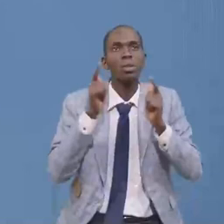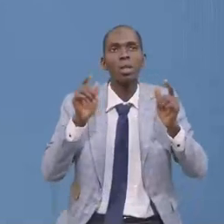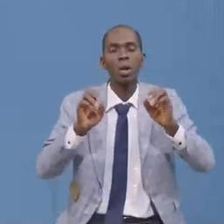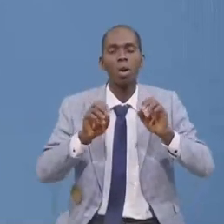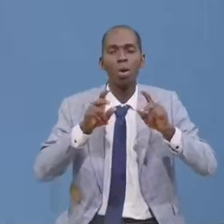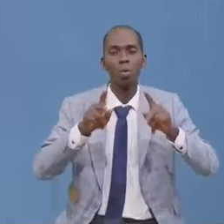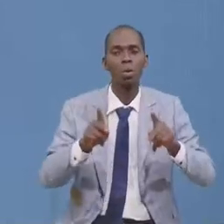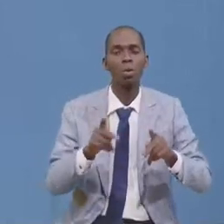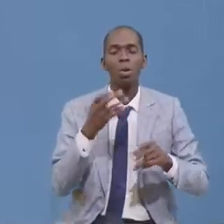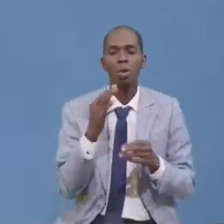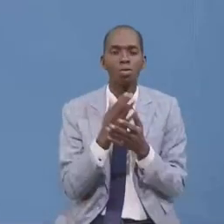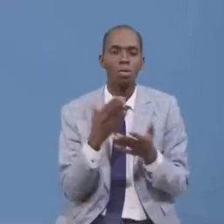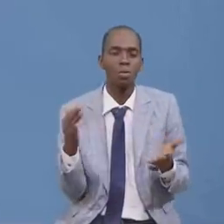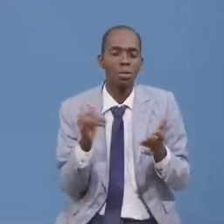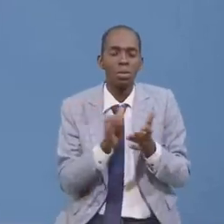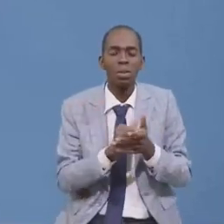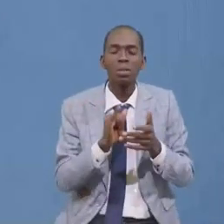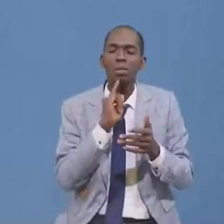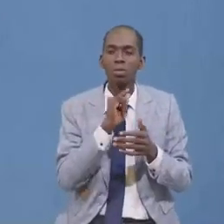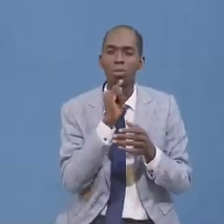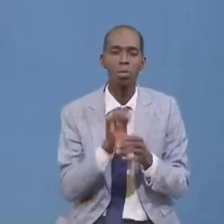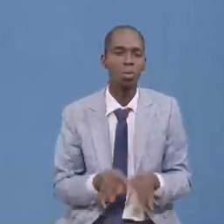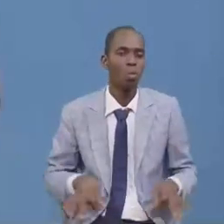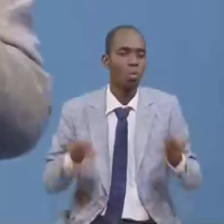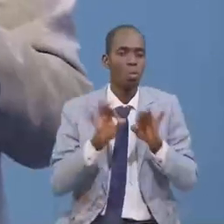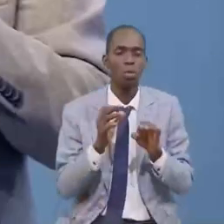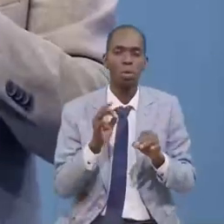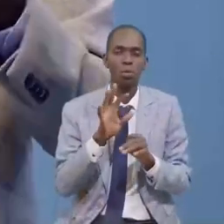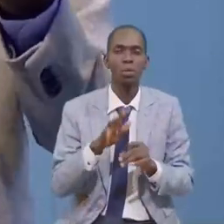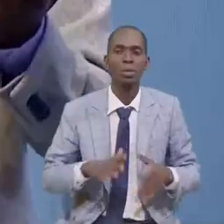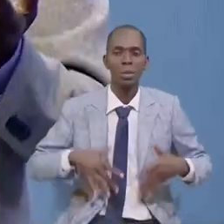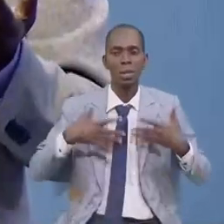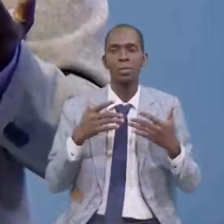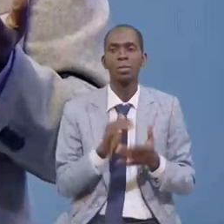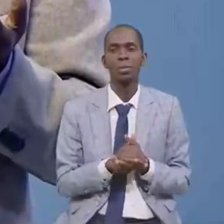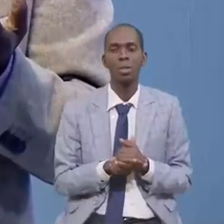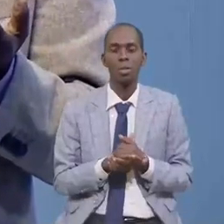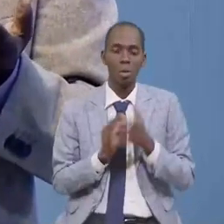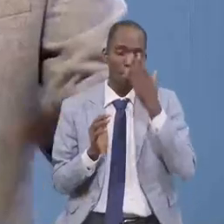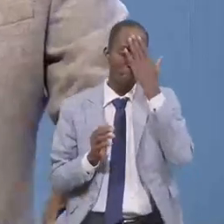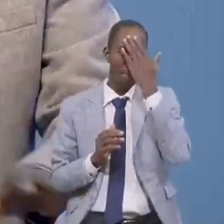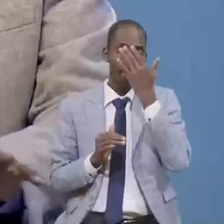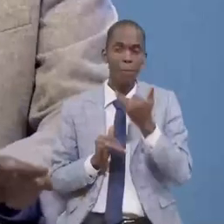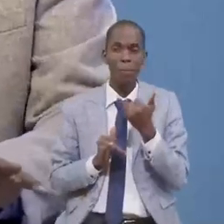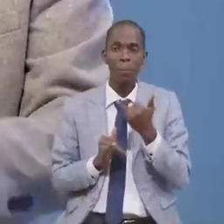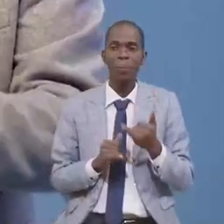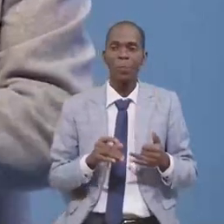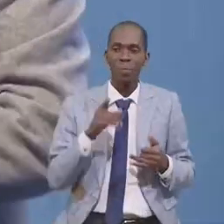Il a reçu quelque chose de plus important d'une vie indigne de sa part. Pourquoi?